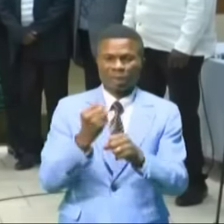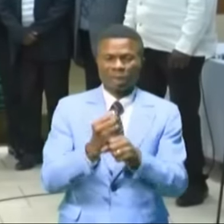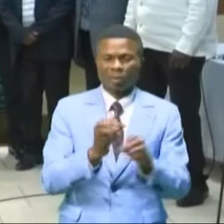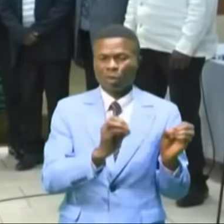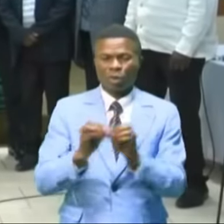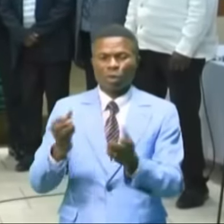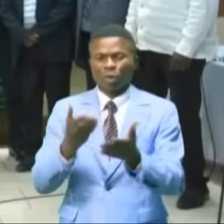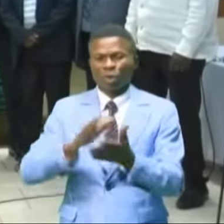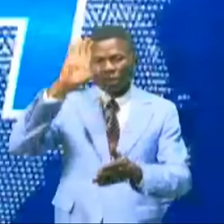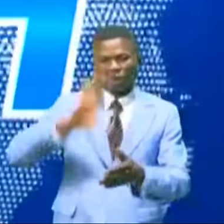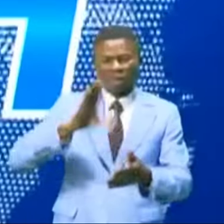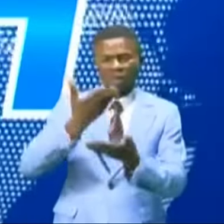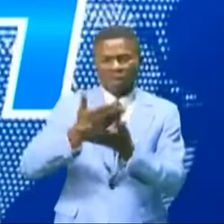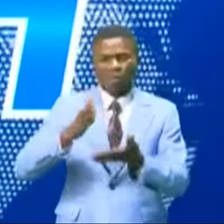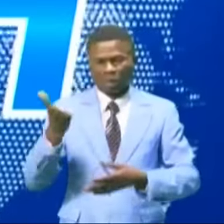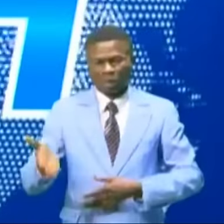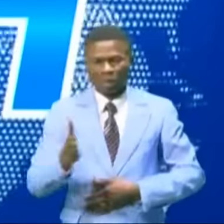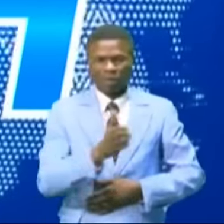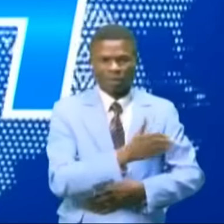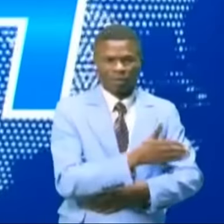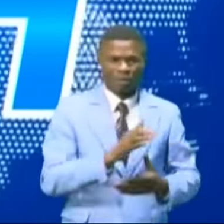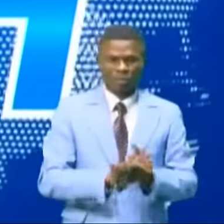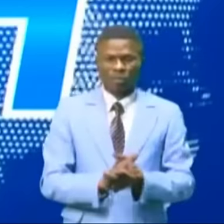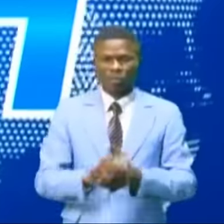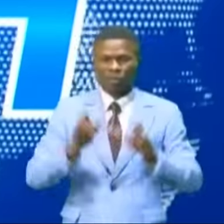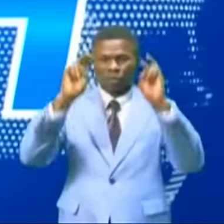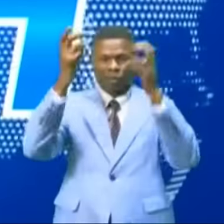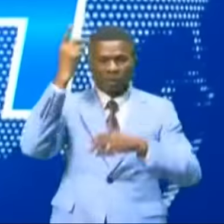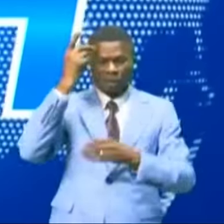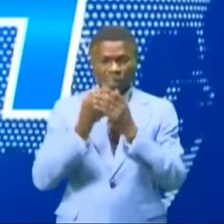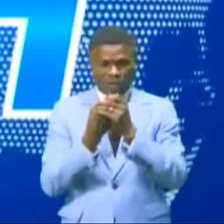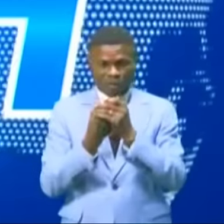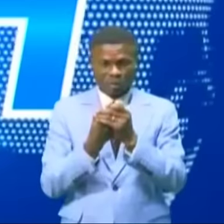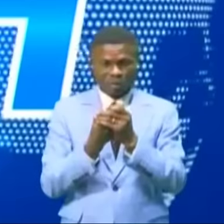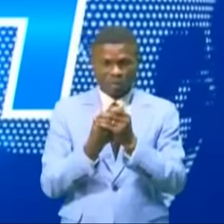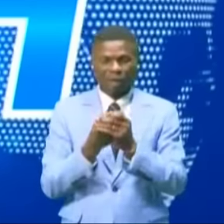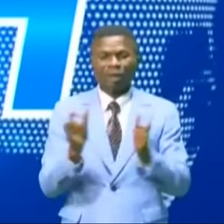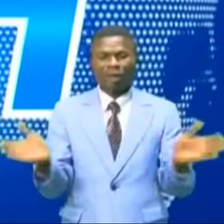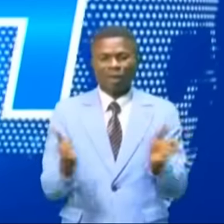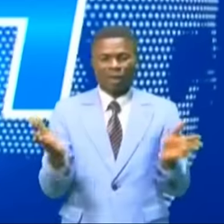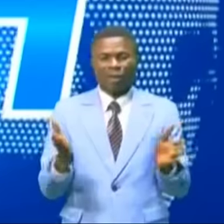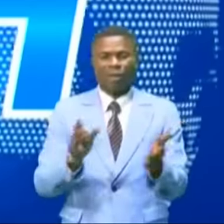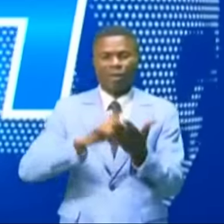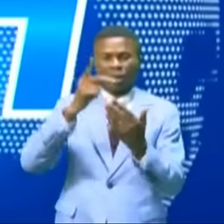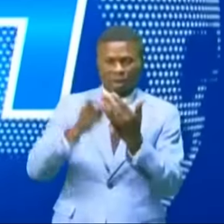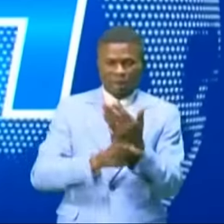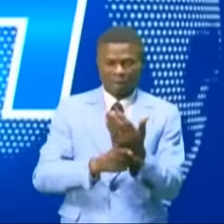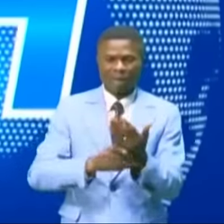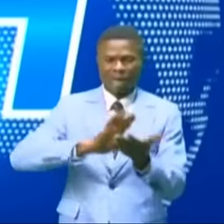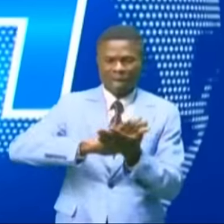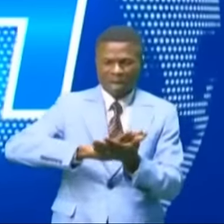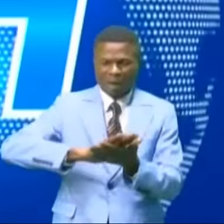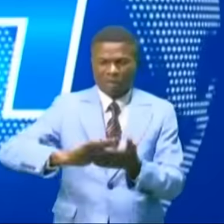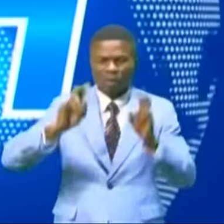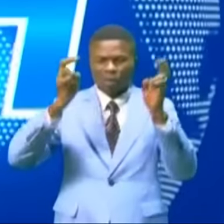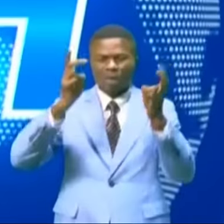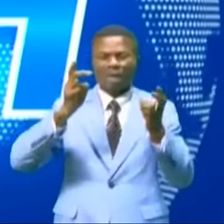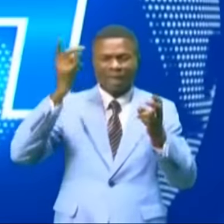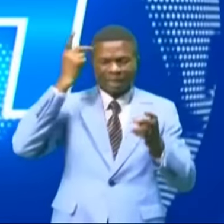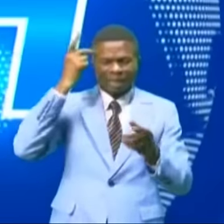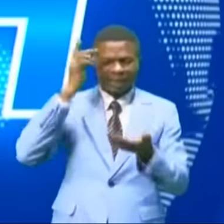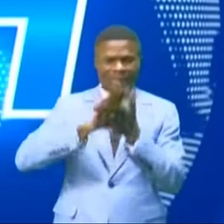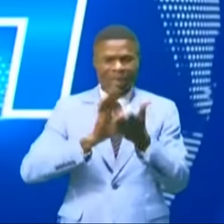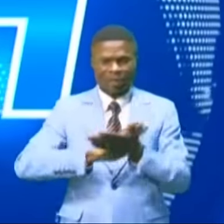cette cinquième phase. La ville de Kinshasa va bientôt renforcer son programme d'assainissement dénommé